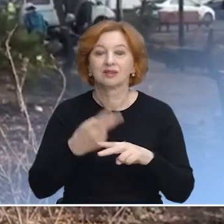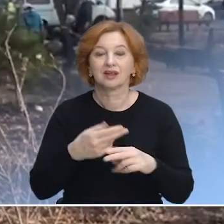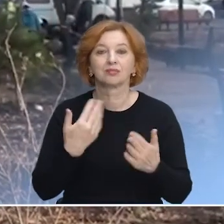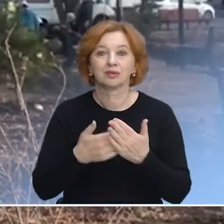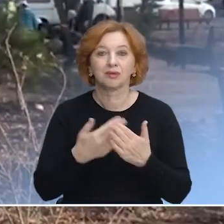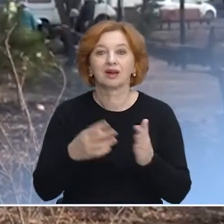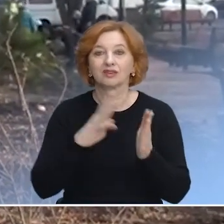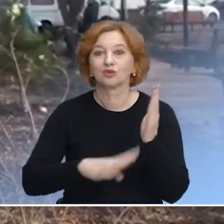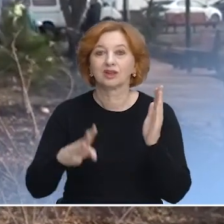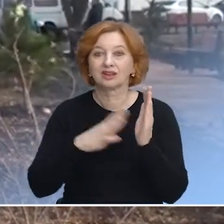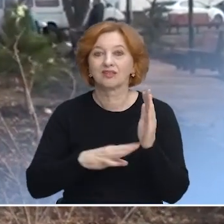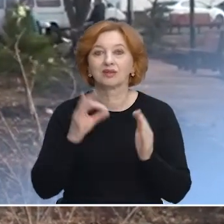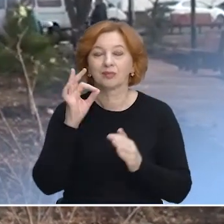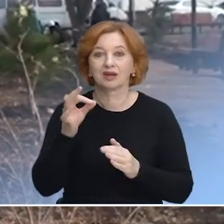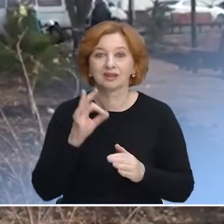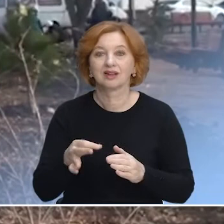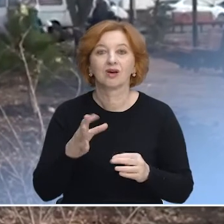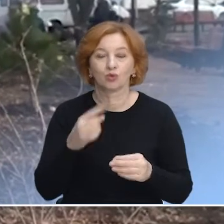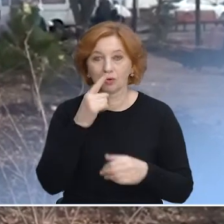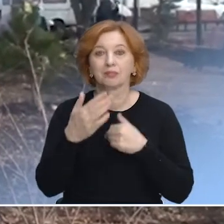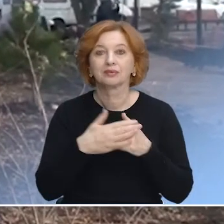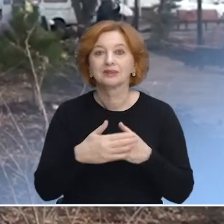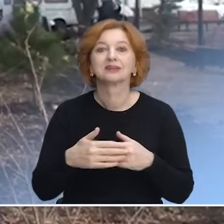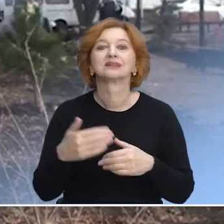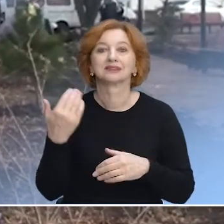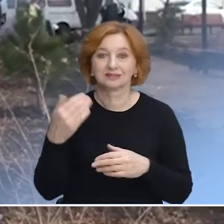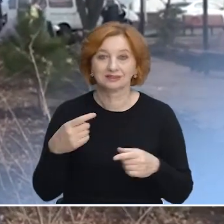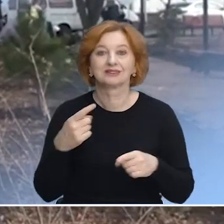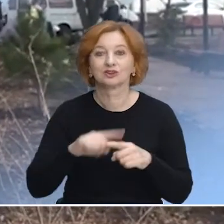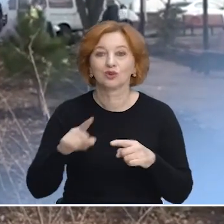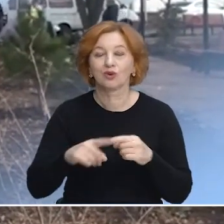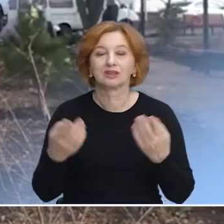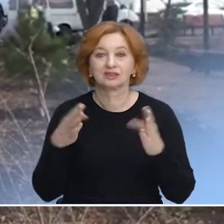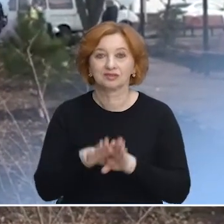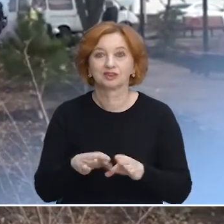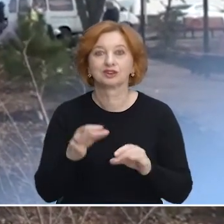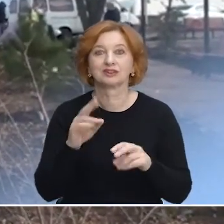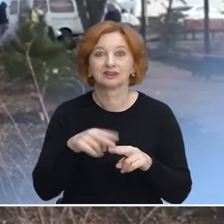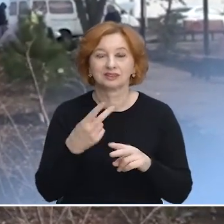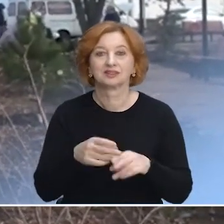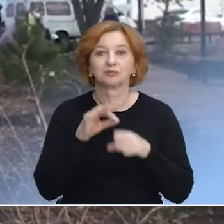99%. Идет дело к завершению, мы решили наш сквер украсить, высадить,